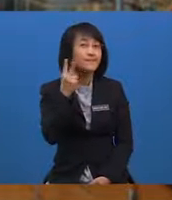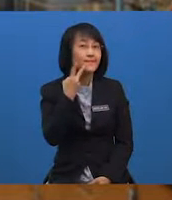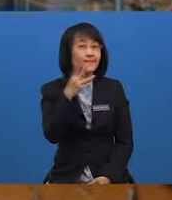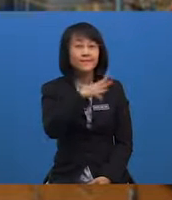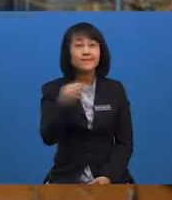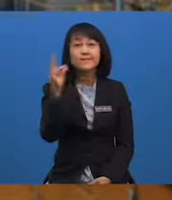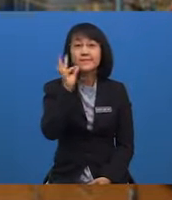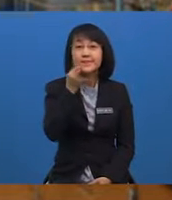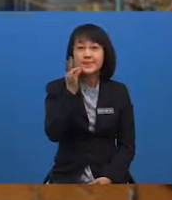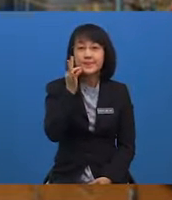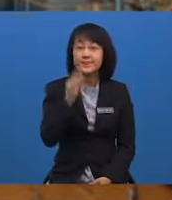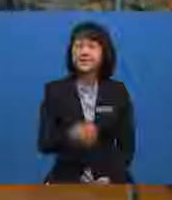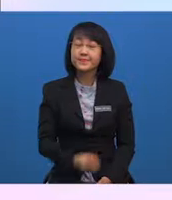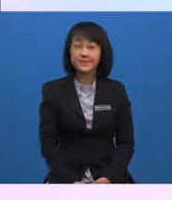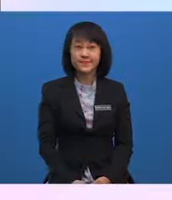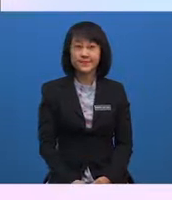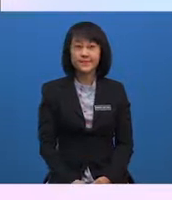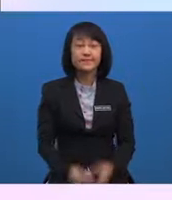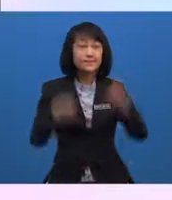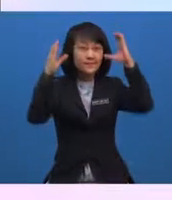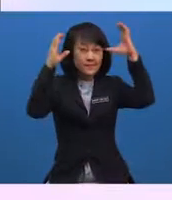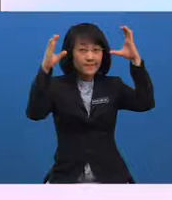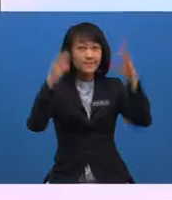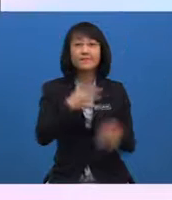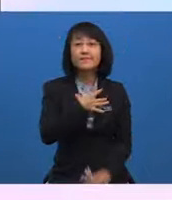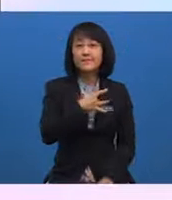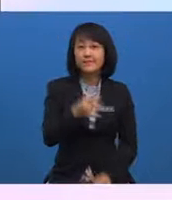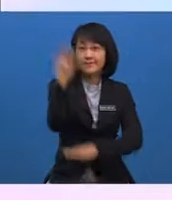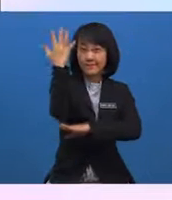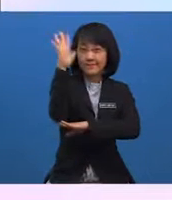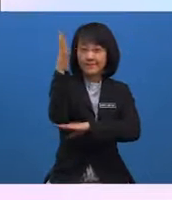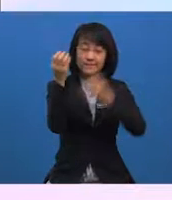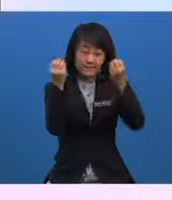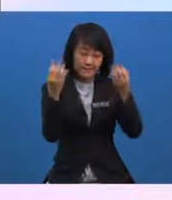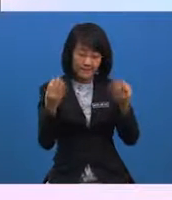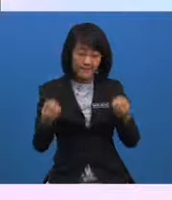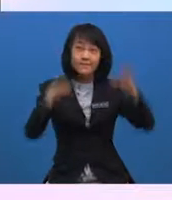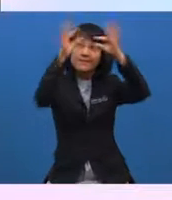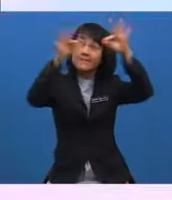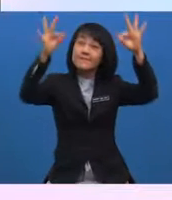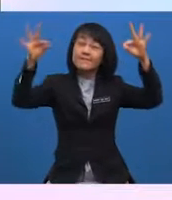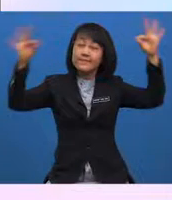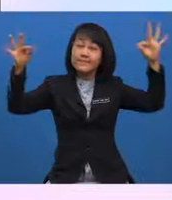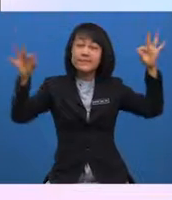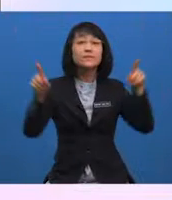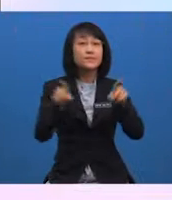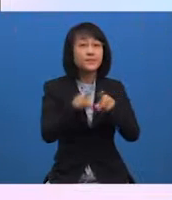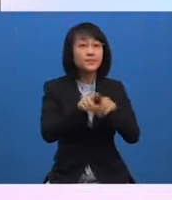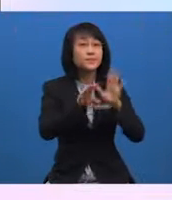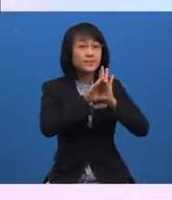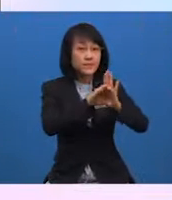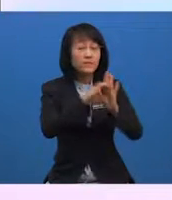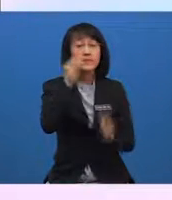buah-buahan. Selain itu, cikgu juga suka pokok-pokok hiasan seperti orkid,